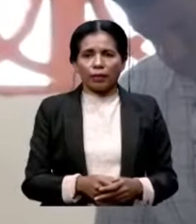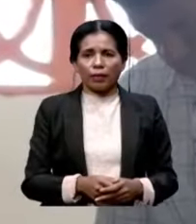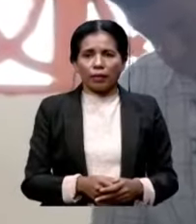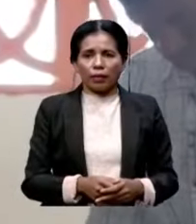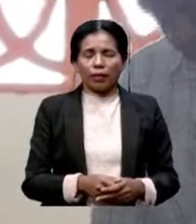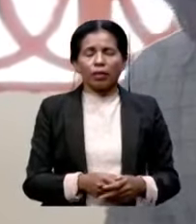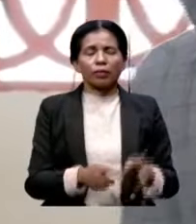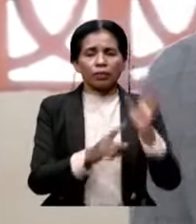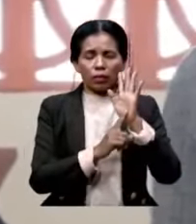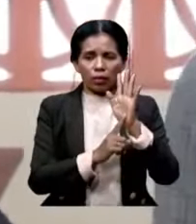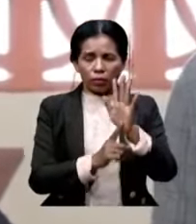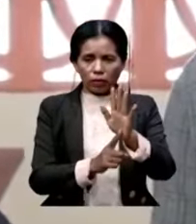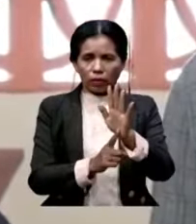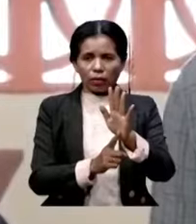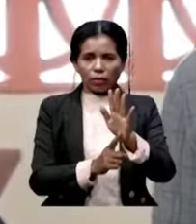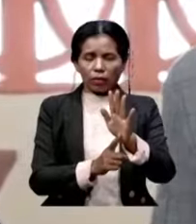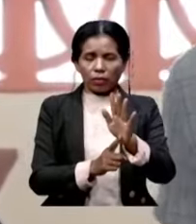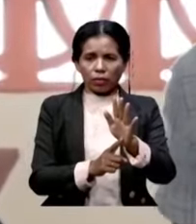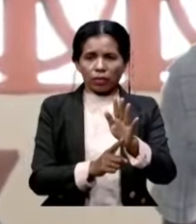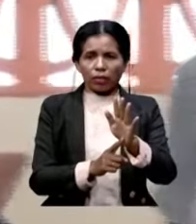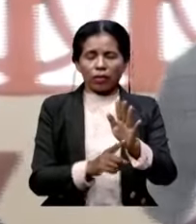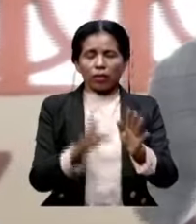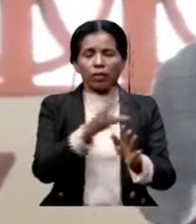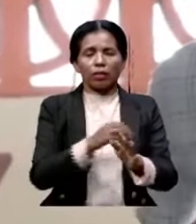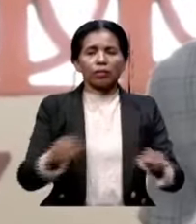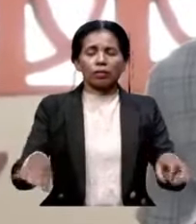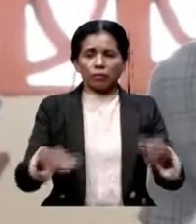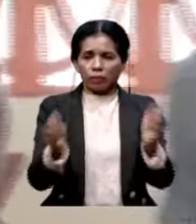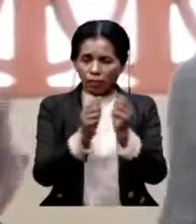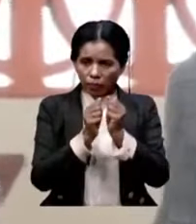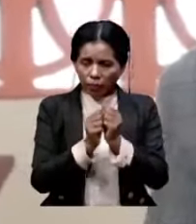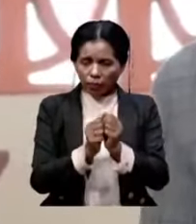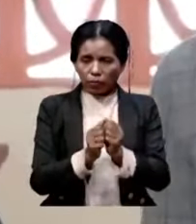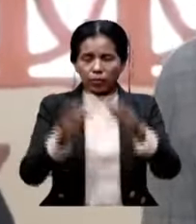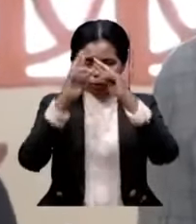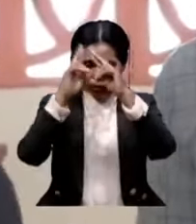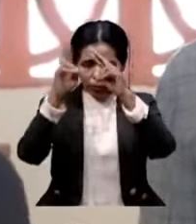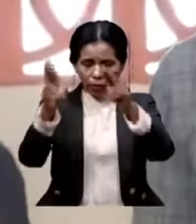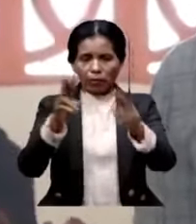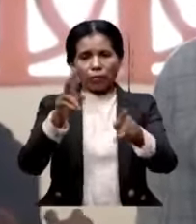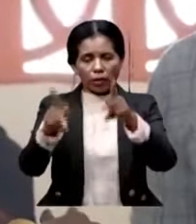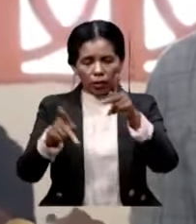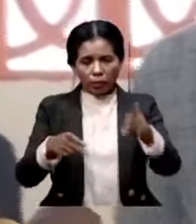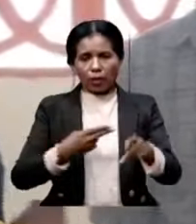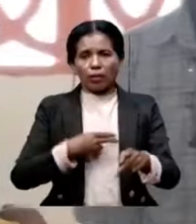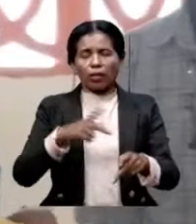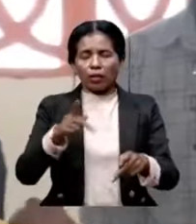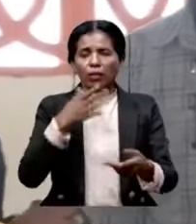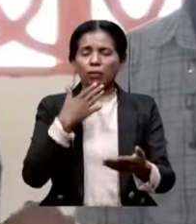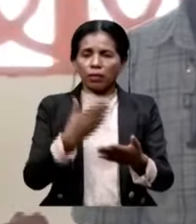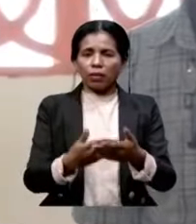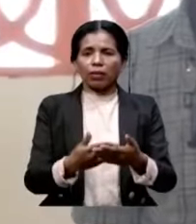lebih hebatkan manusia untuk demurah dan kumpul demi dia.